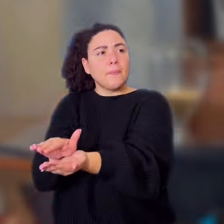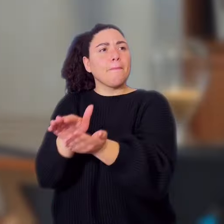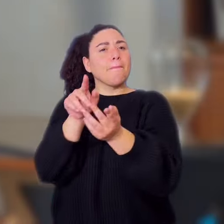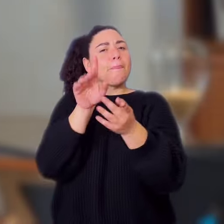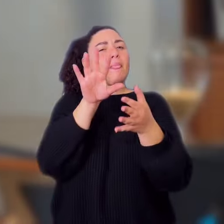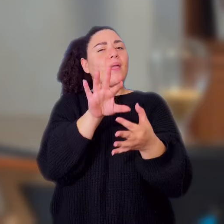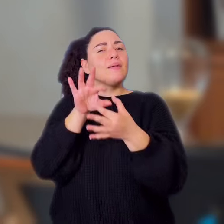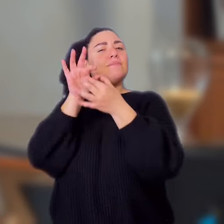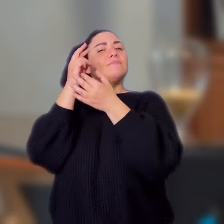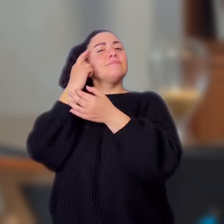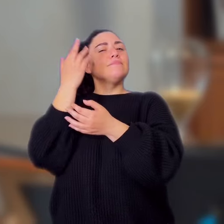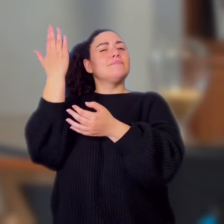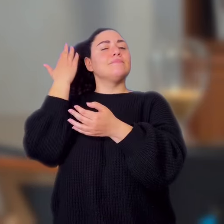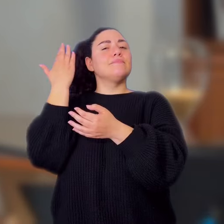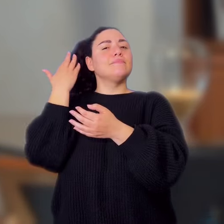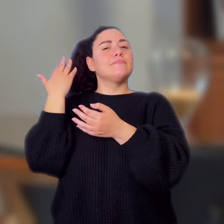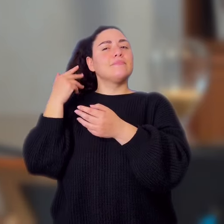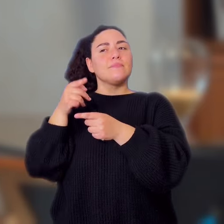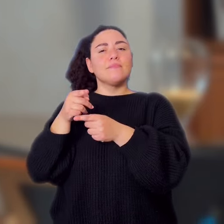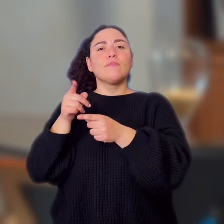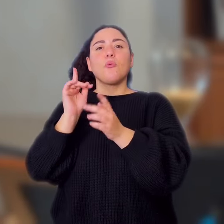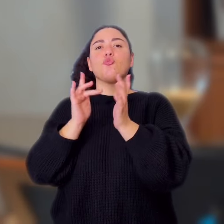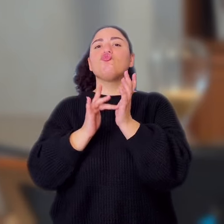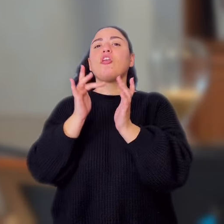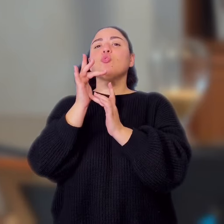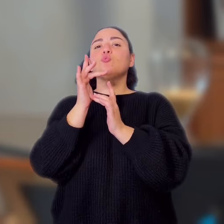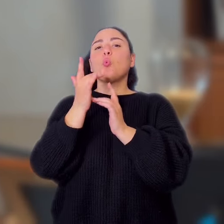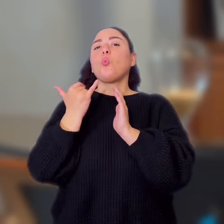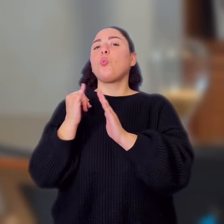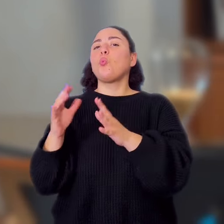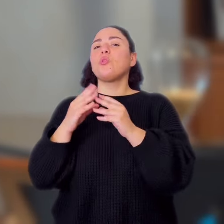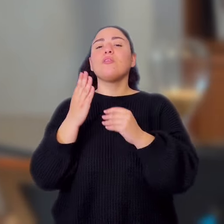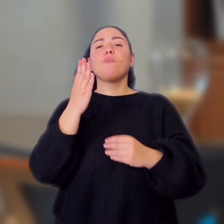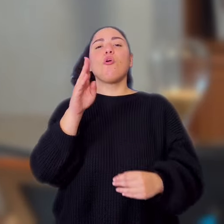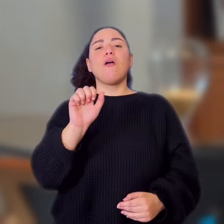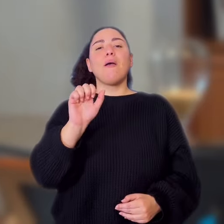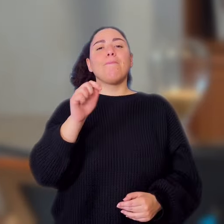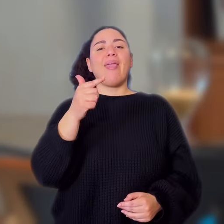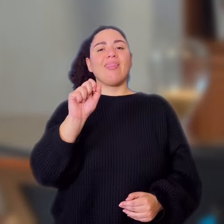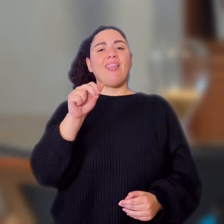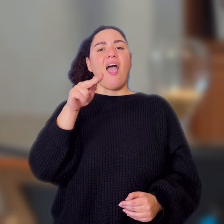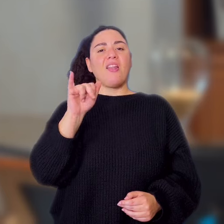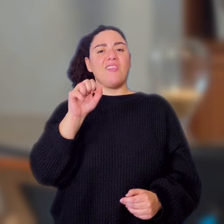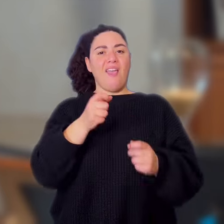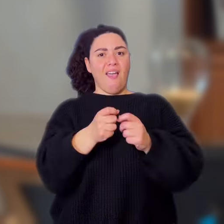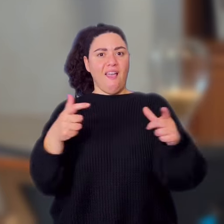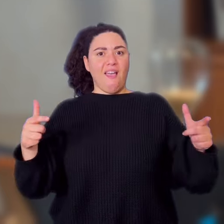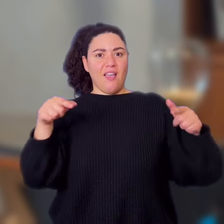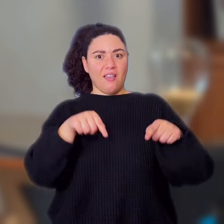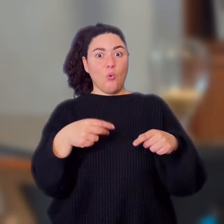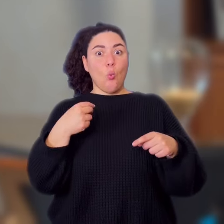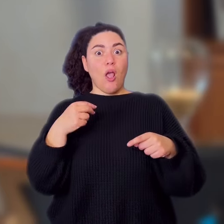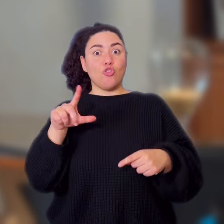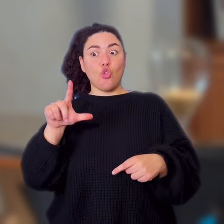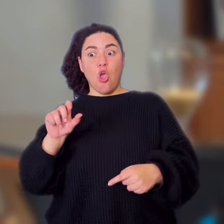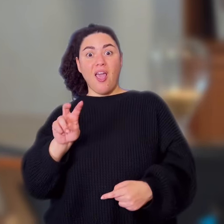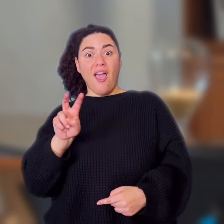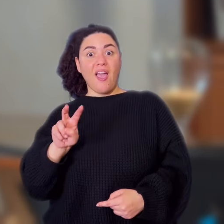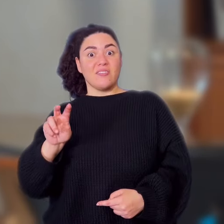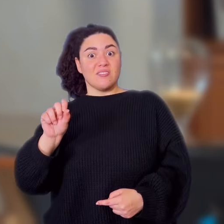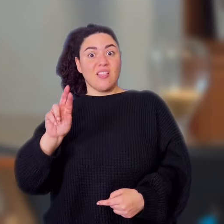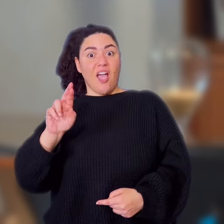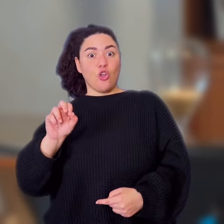un episodio famoso l'ultimo meglio grande segno compiuto da Gesù a Betania quando Lazzaro esce